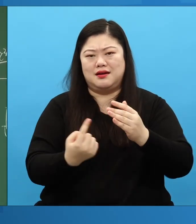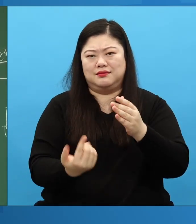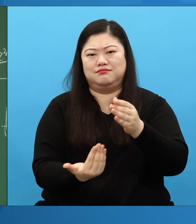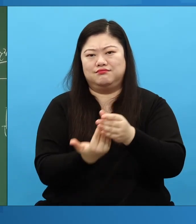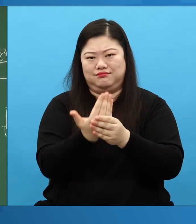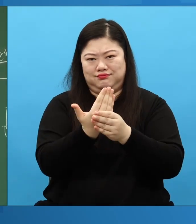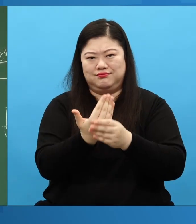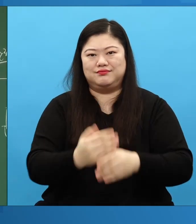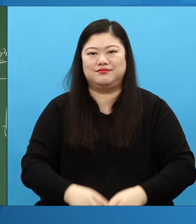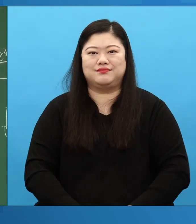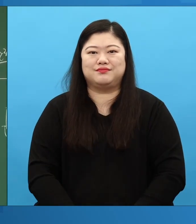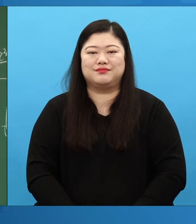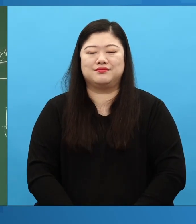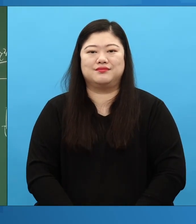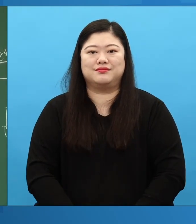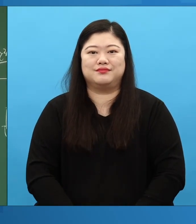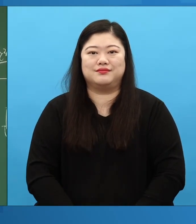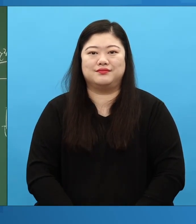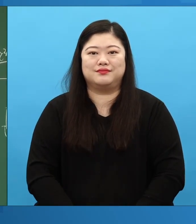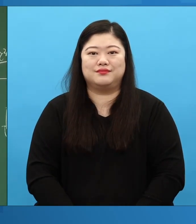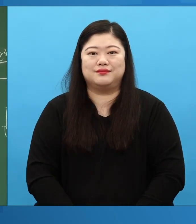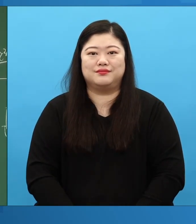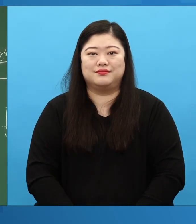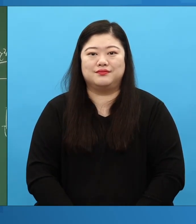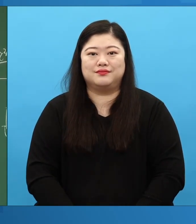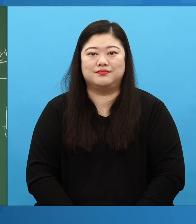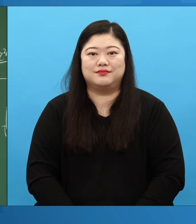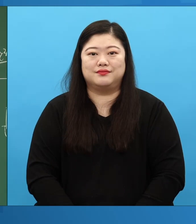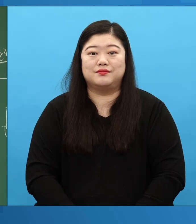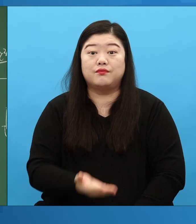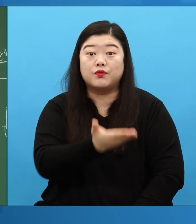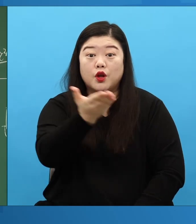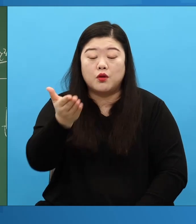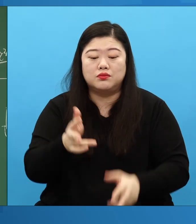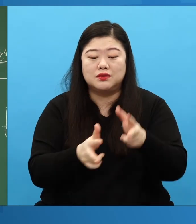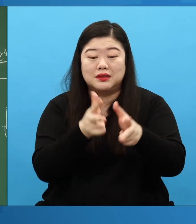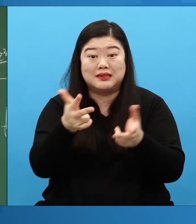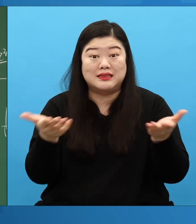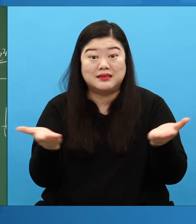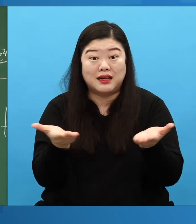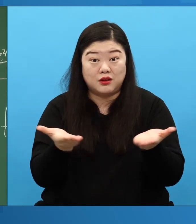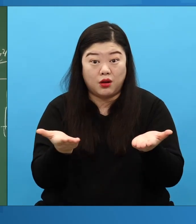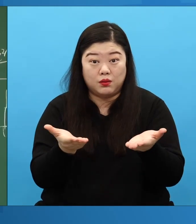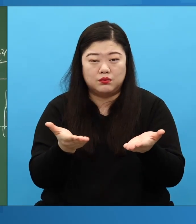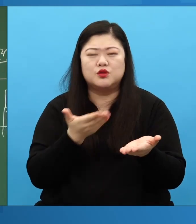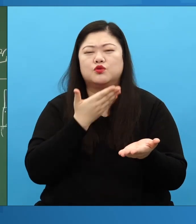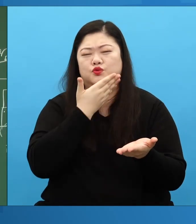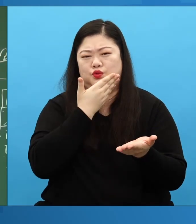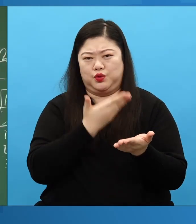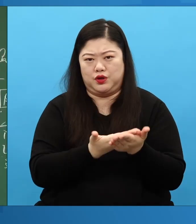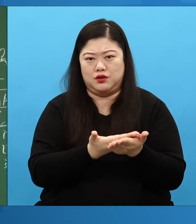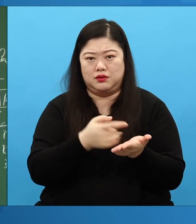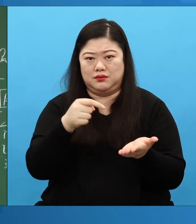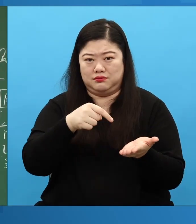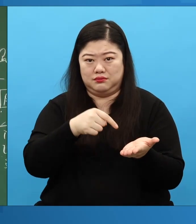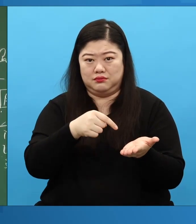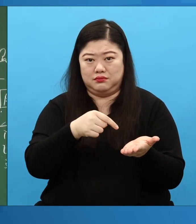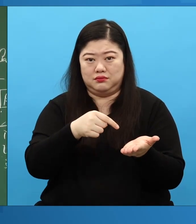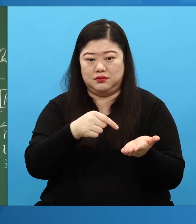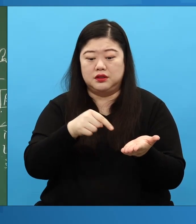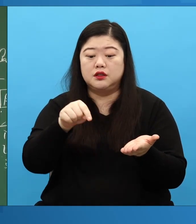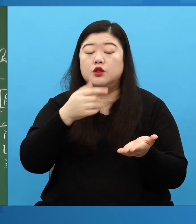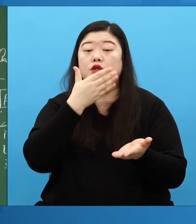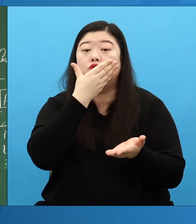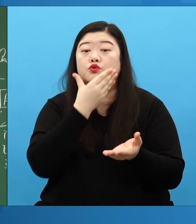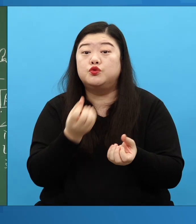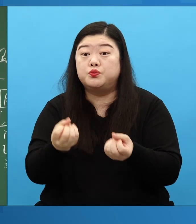will arise. 이렇게 여러분의 산업은 중요한데 완전히 이제는 이 축복 누리는 기도 속으로